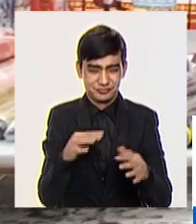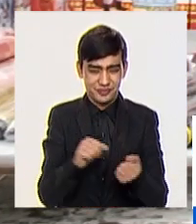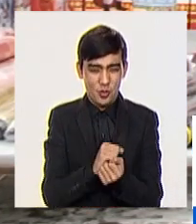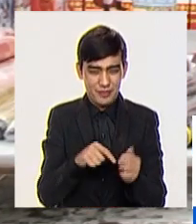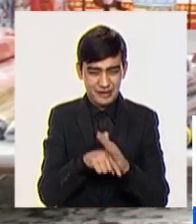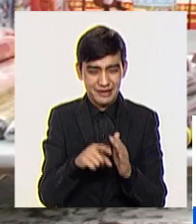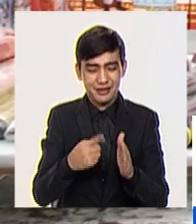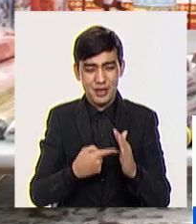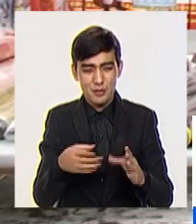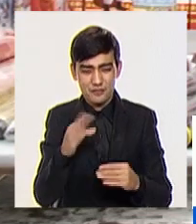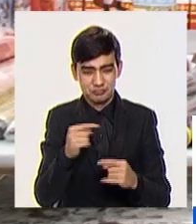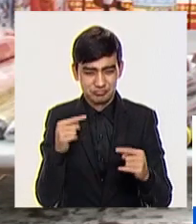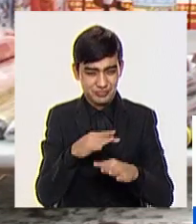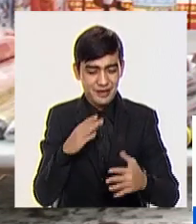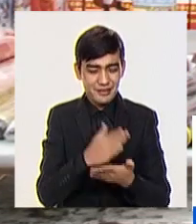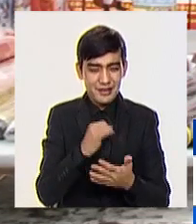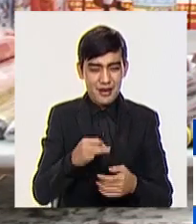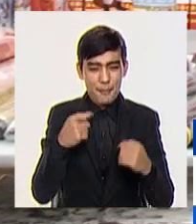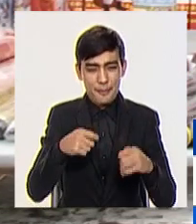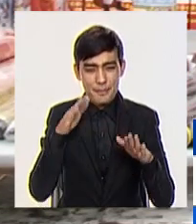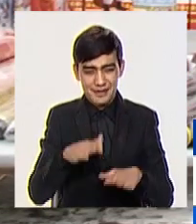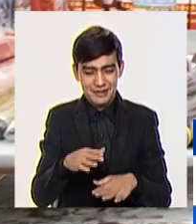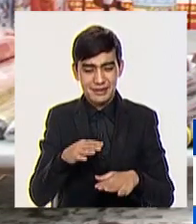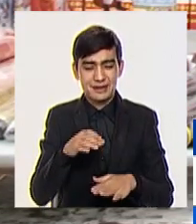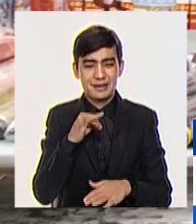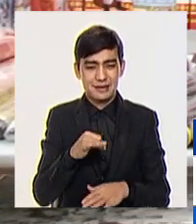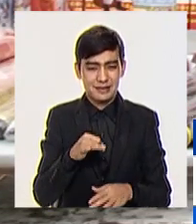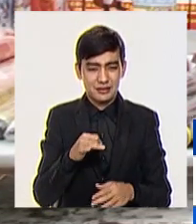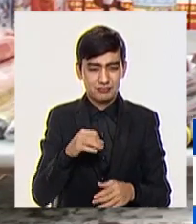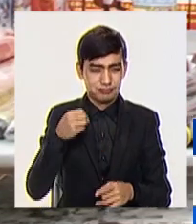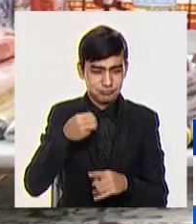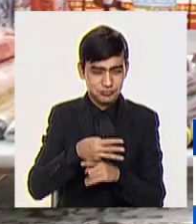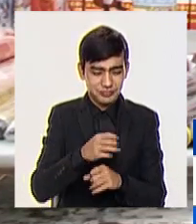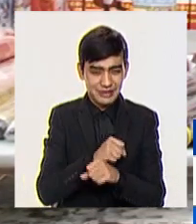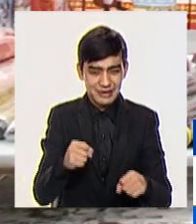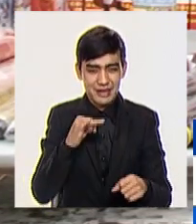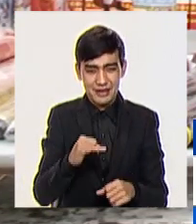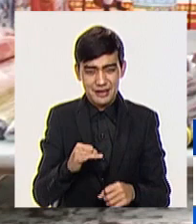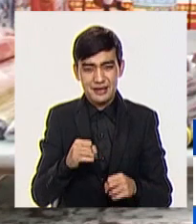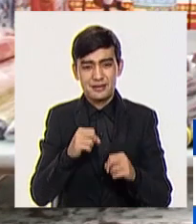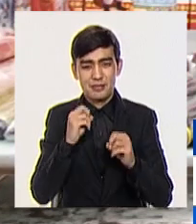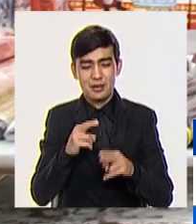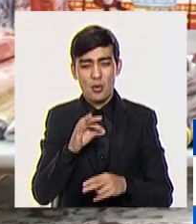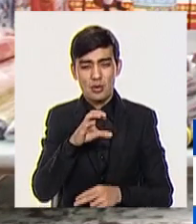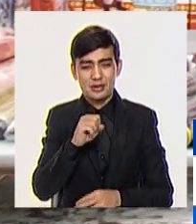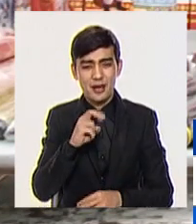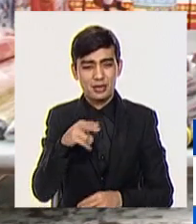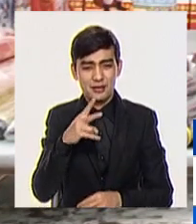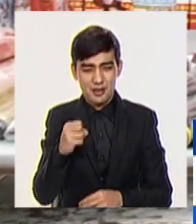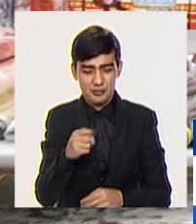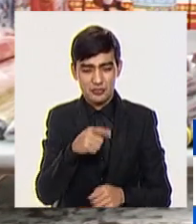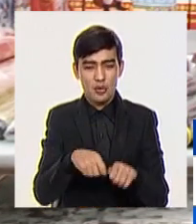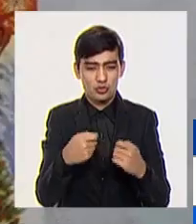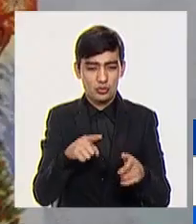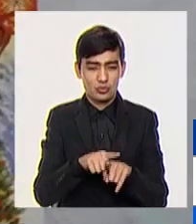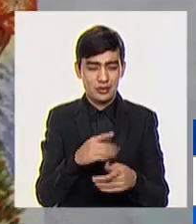соответствует требованиям. Потом на местах торговли не должно попадать солнечных лучей и осадков. Это тоже такое грубое